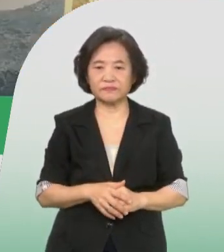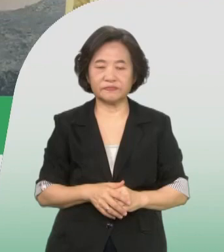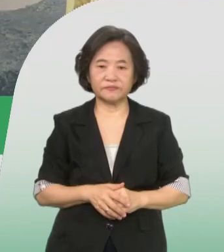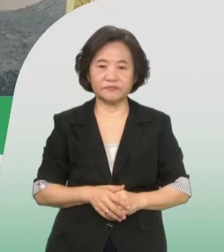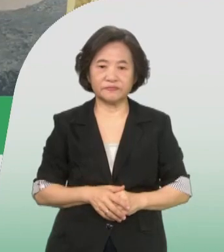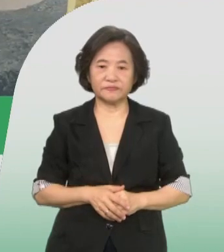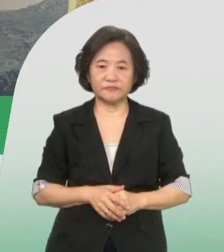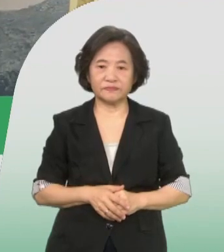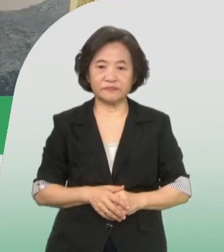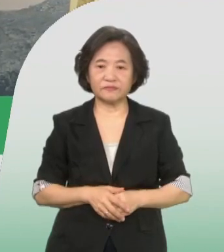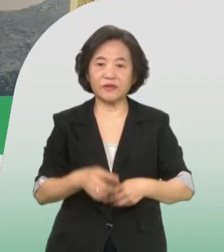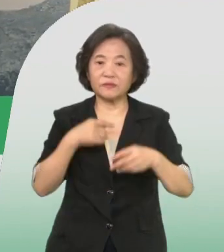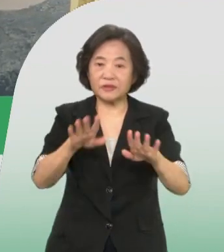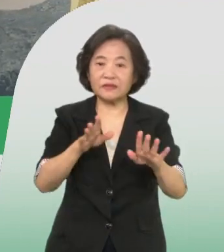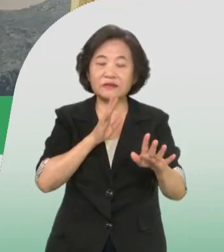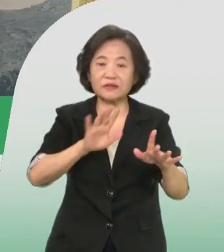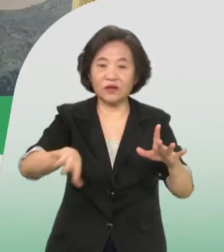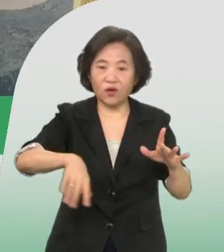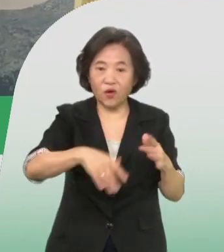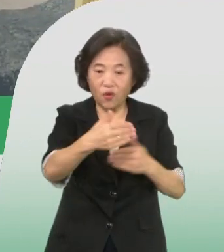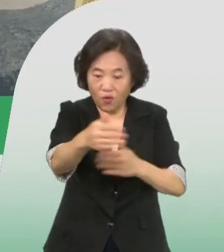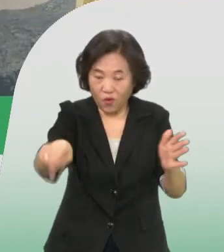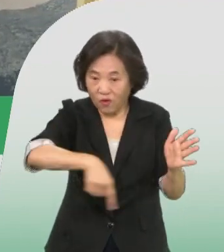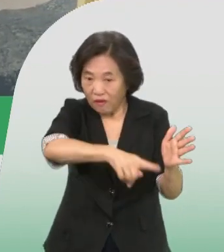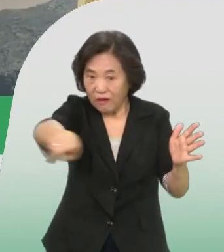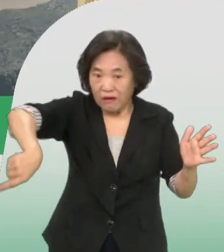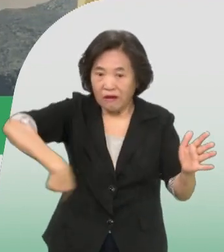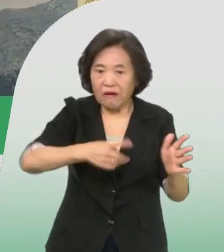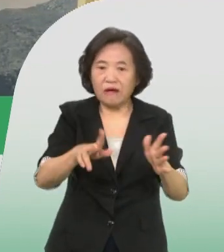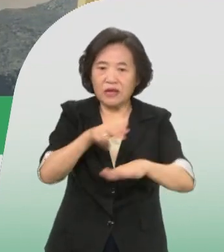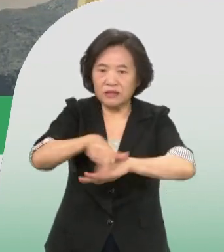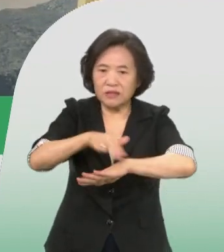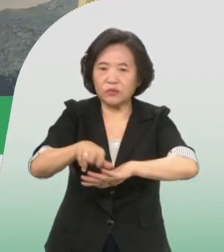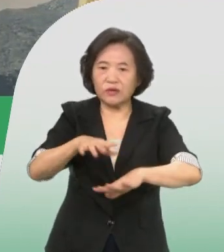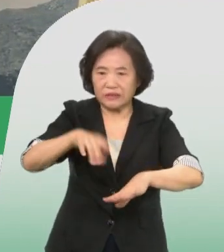电。 空间计划先到位。